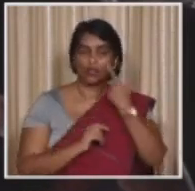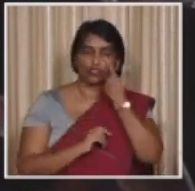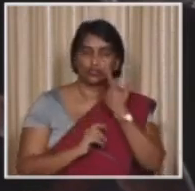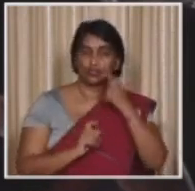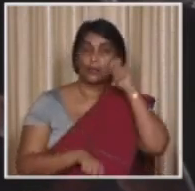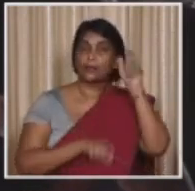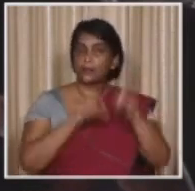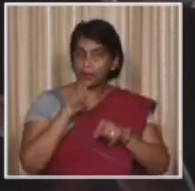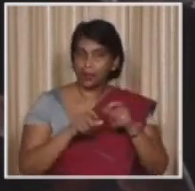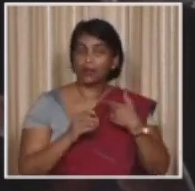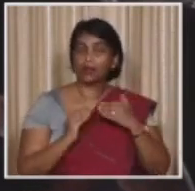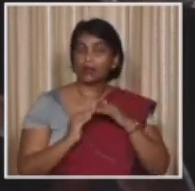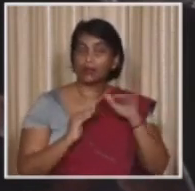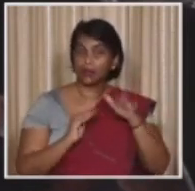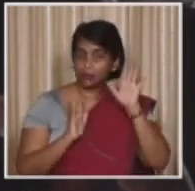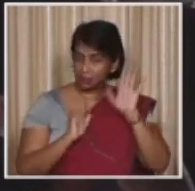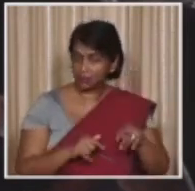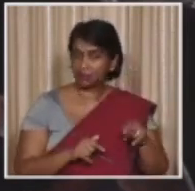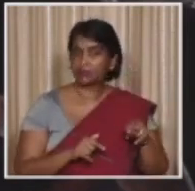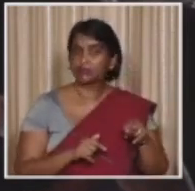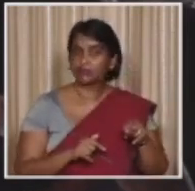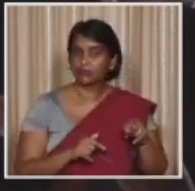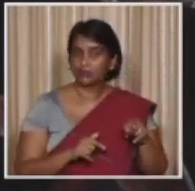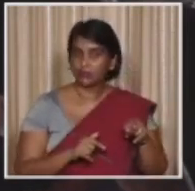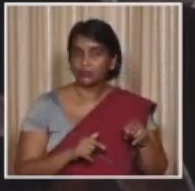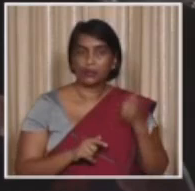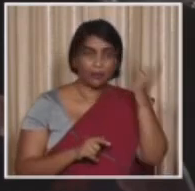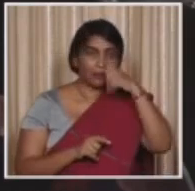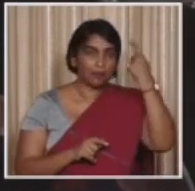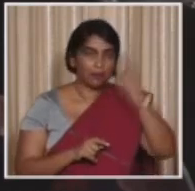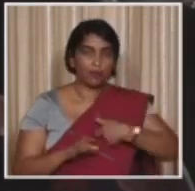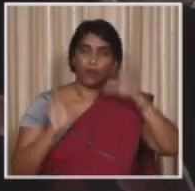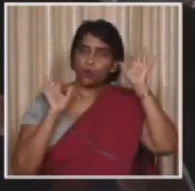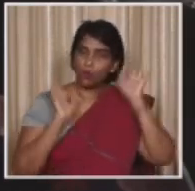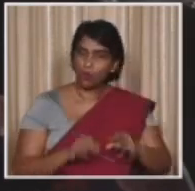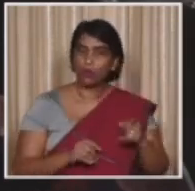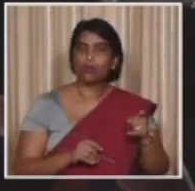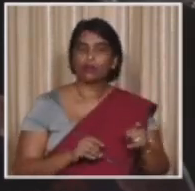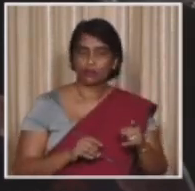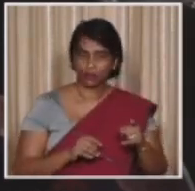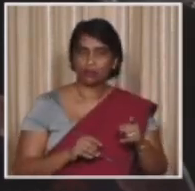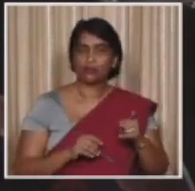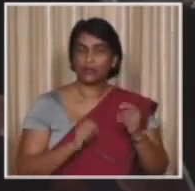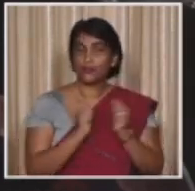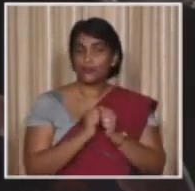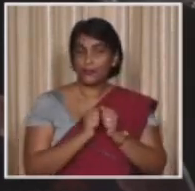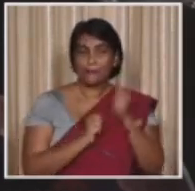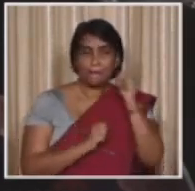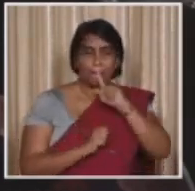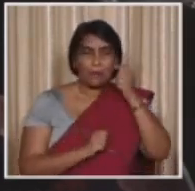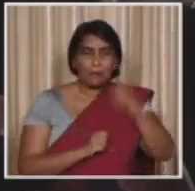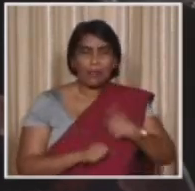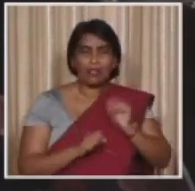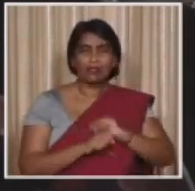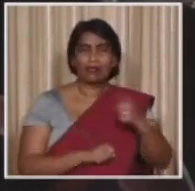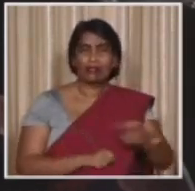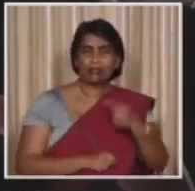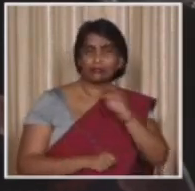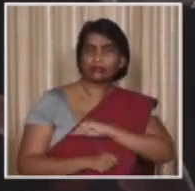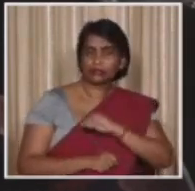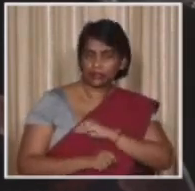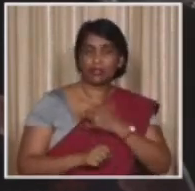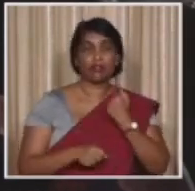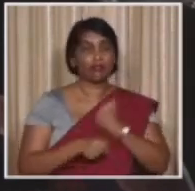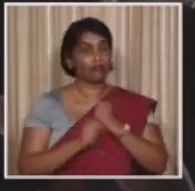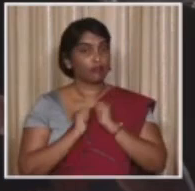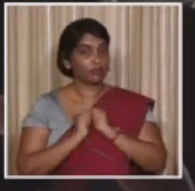මිනිස්සු, අපේ ගම්වල ඉන්න පඩි නොලබන ඉන්ෆෝර්මල් සෙක්ටර් එක නියෝජනය කරන මිනිස්සු, රජයේ